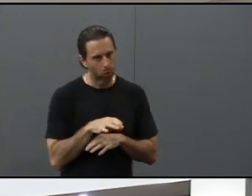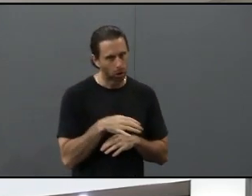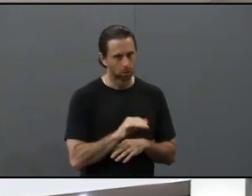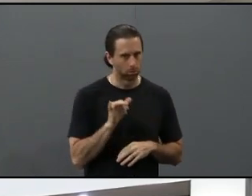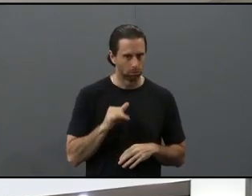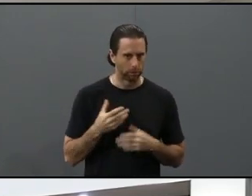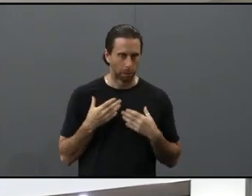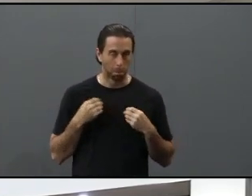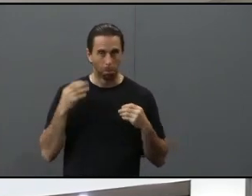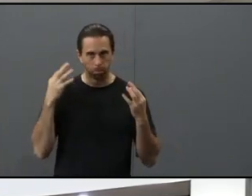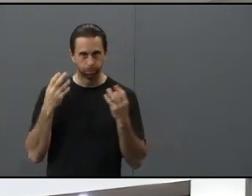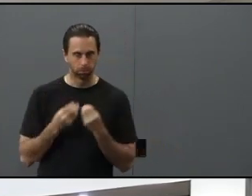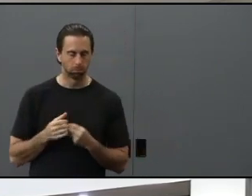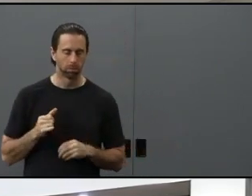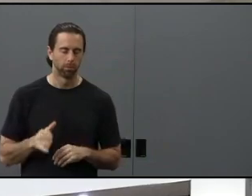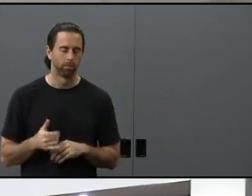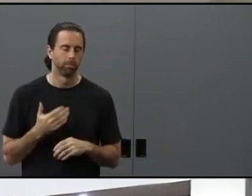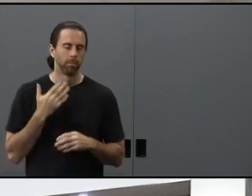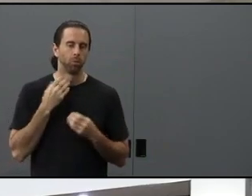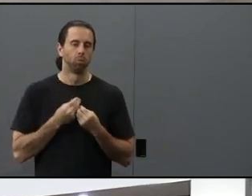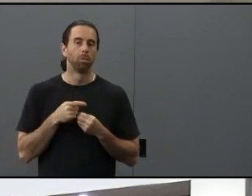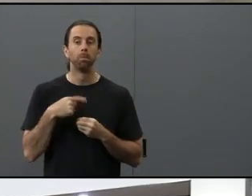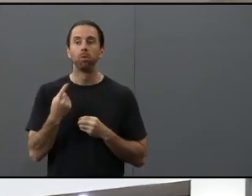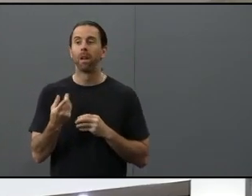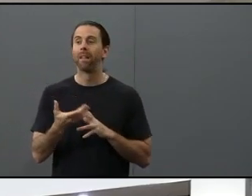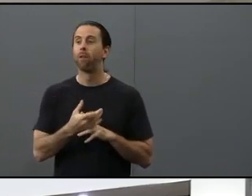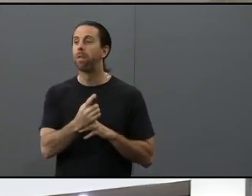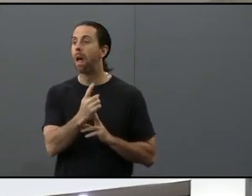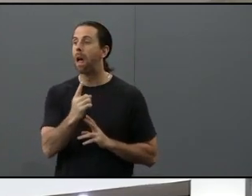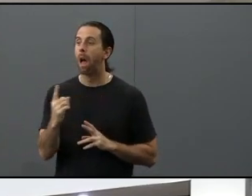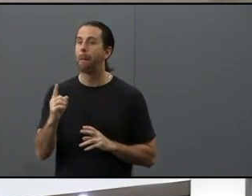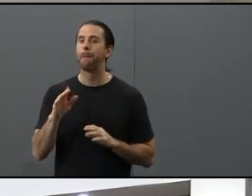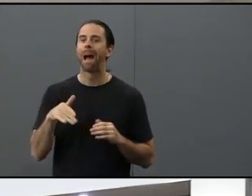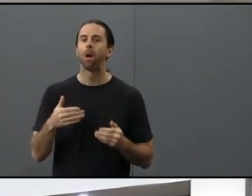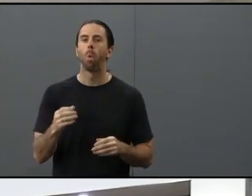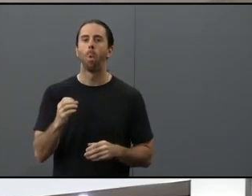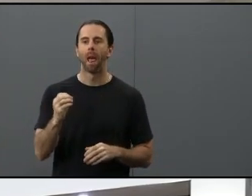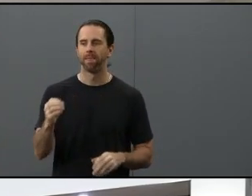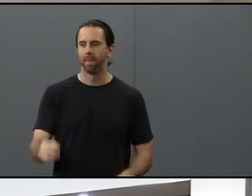comme excellent merci donc prochaine intervenant monsieur Mario